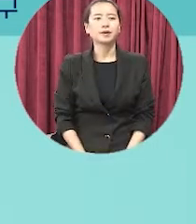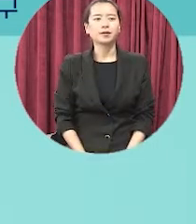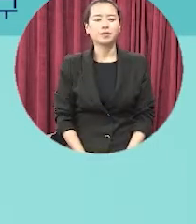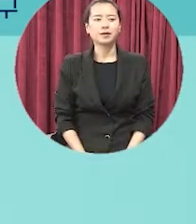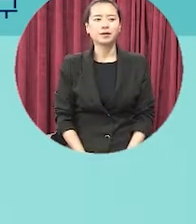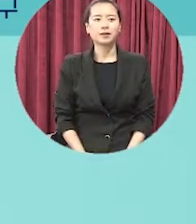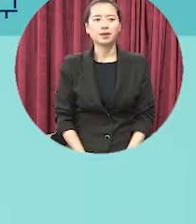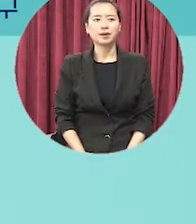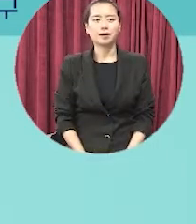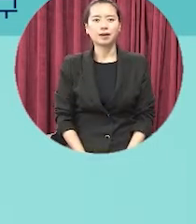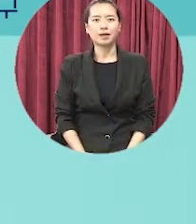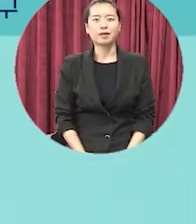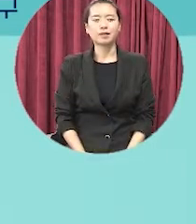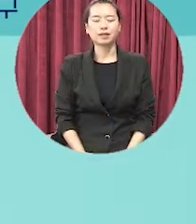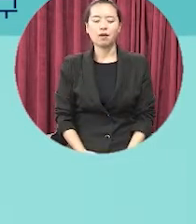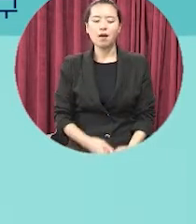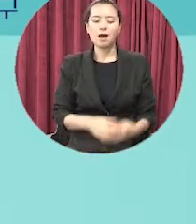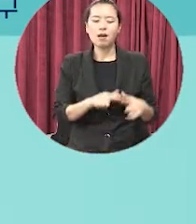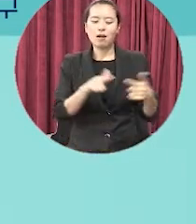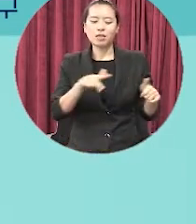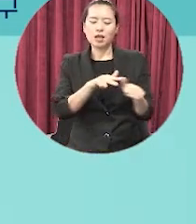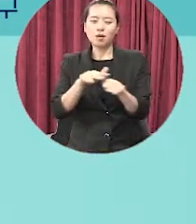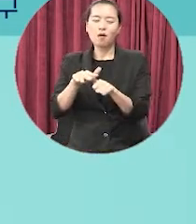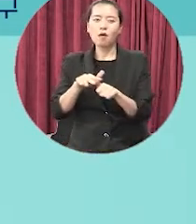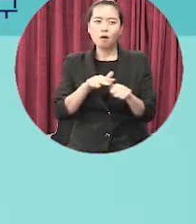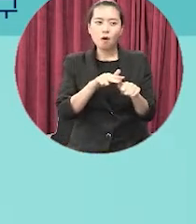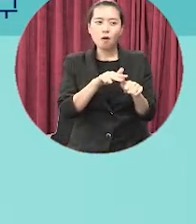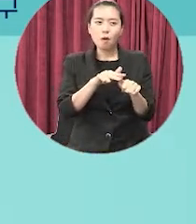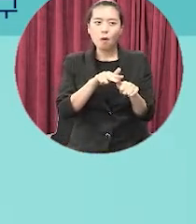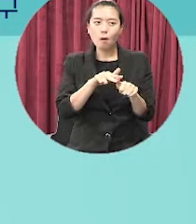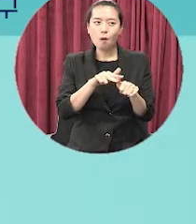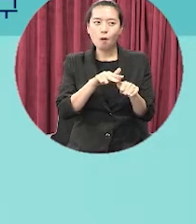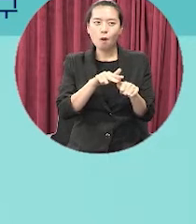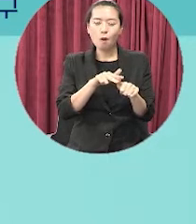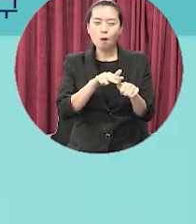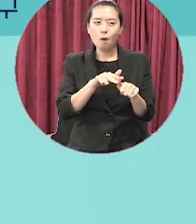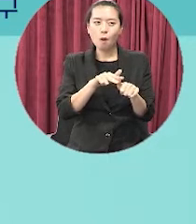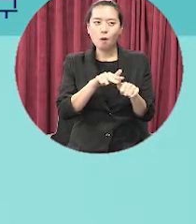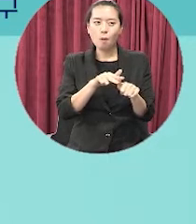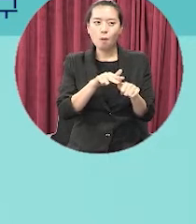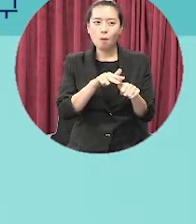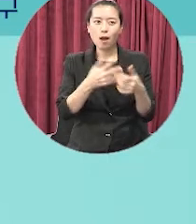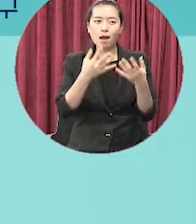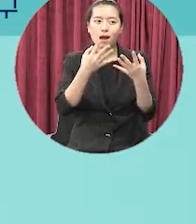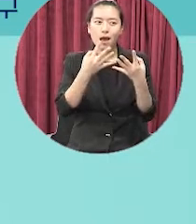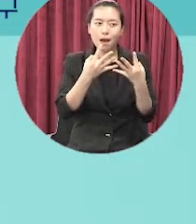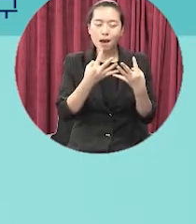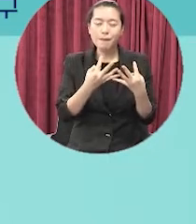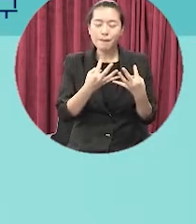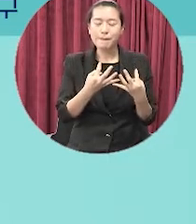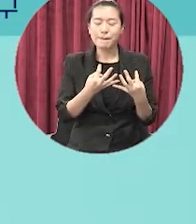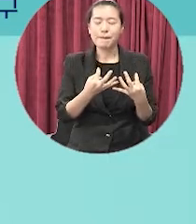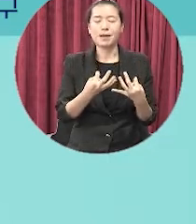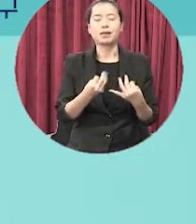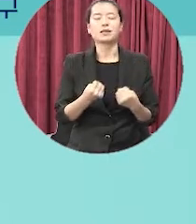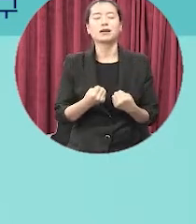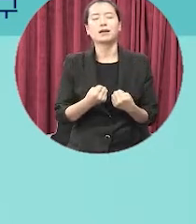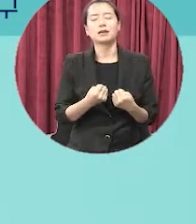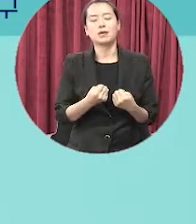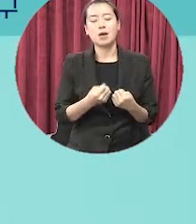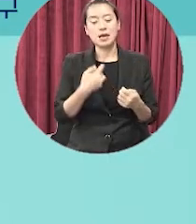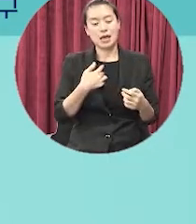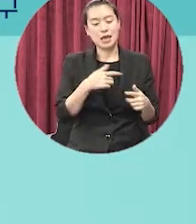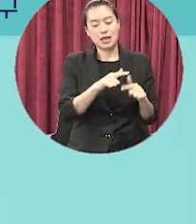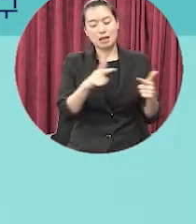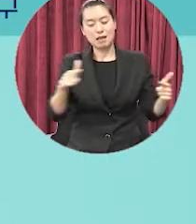하면 데이터가 굉장히 다양한 데이터를 사용하고 굉장히 다양한 매수 들 우리가 적용을 한다 라고 하면 실지 세상은